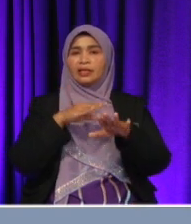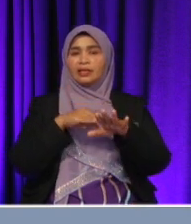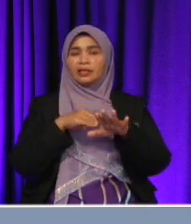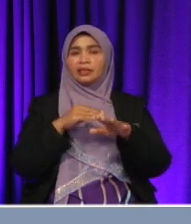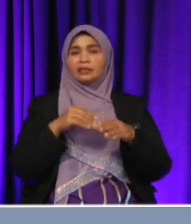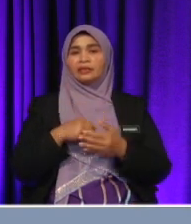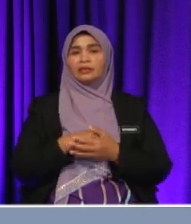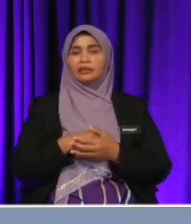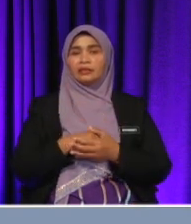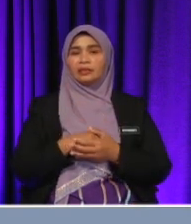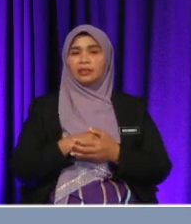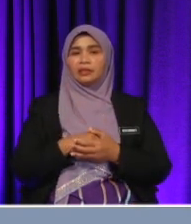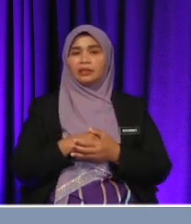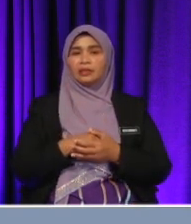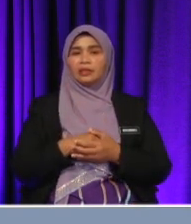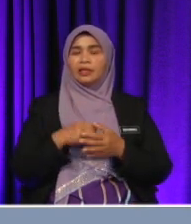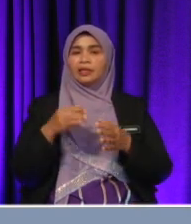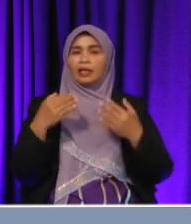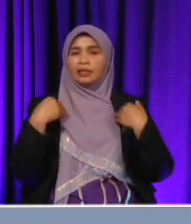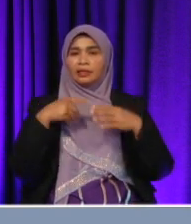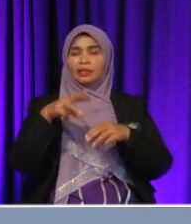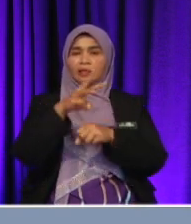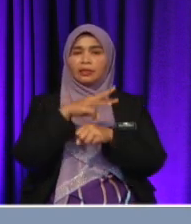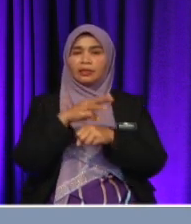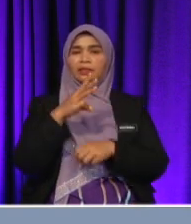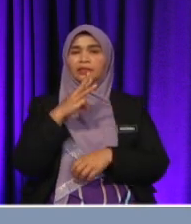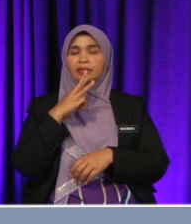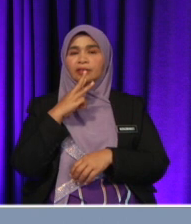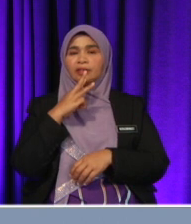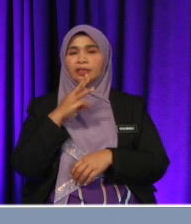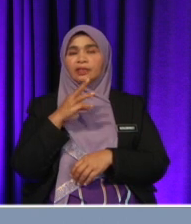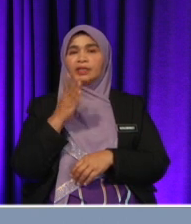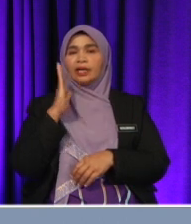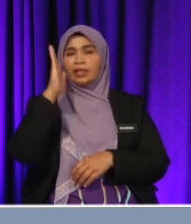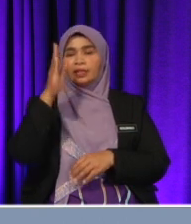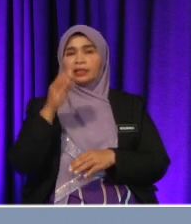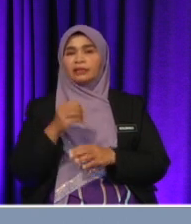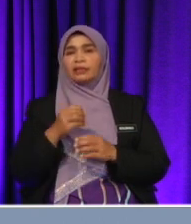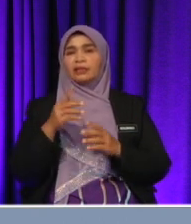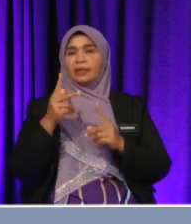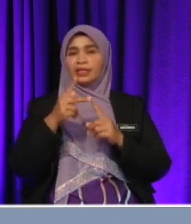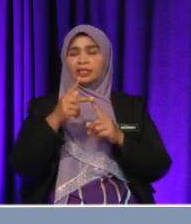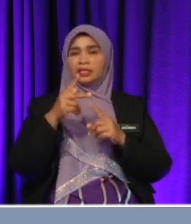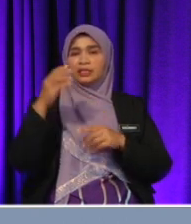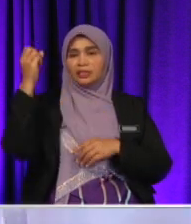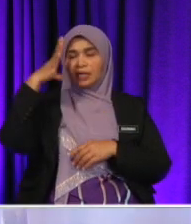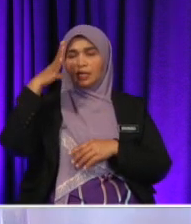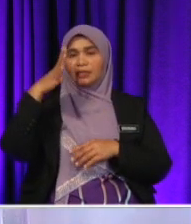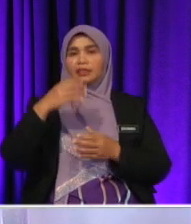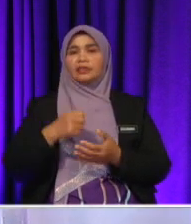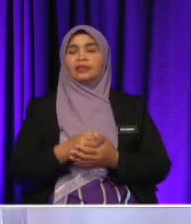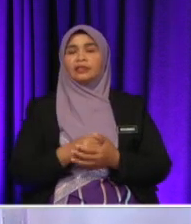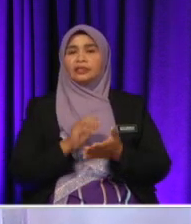ialah Sebab Dia dekat berada di kawasan air begitu dia akan terdedah kepada cahaya matahari tidak ada benda yang menutup